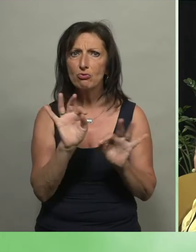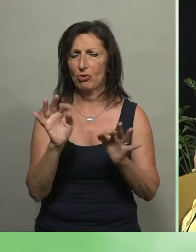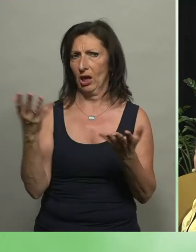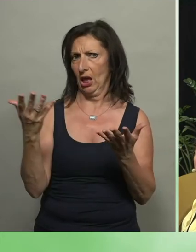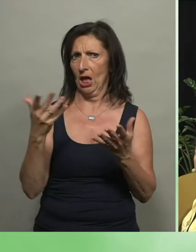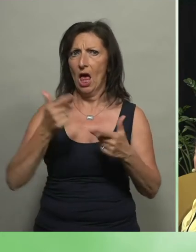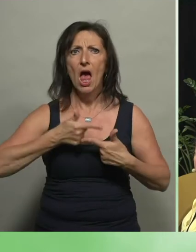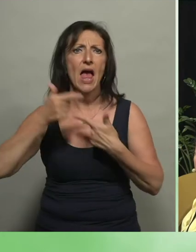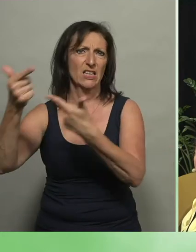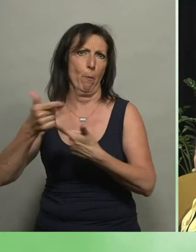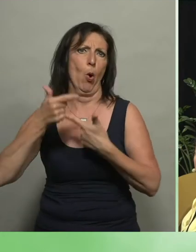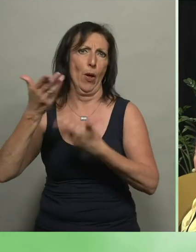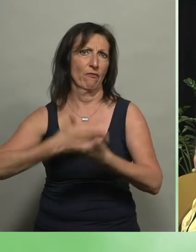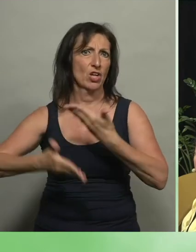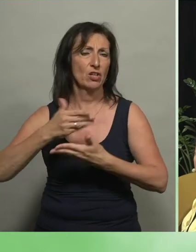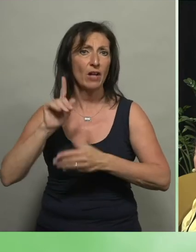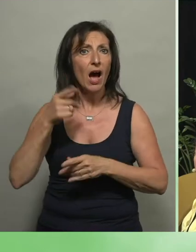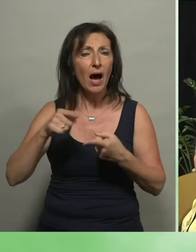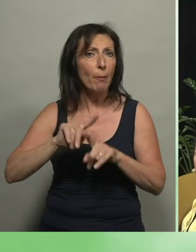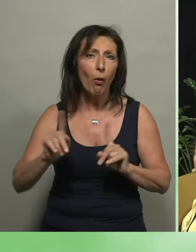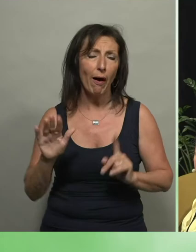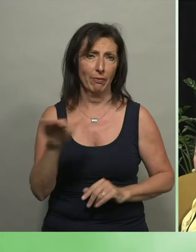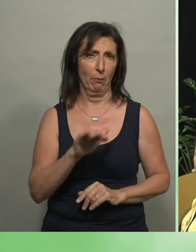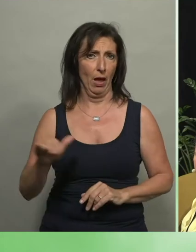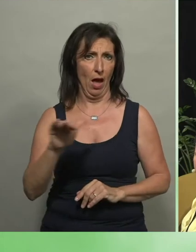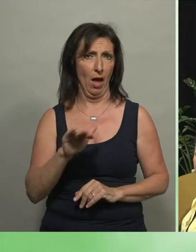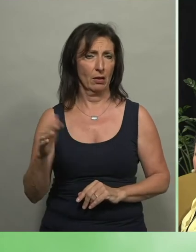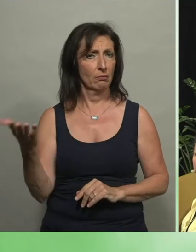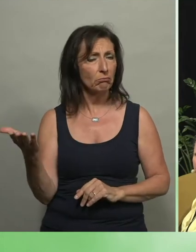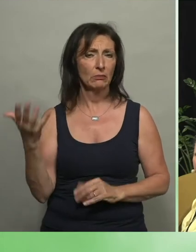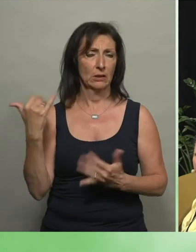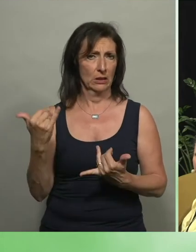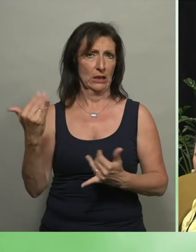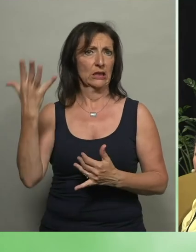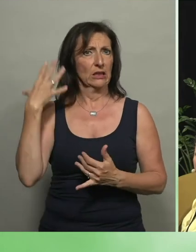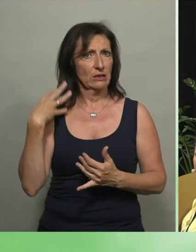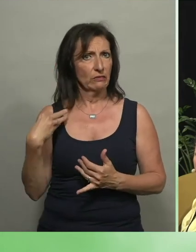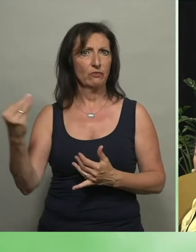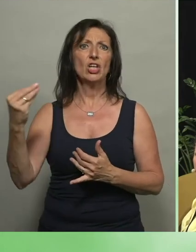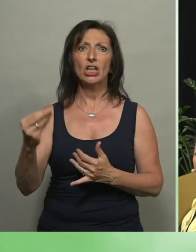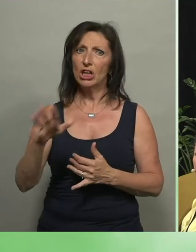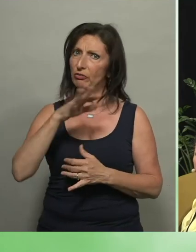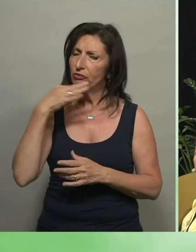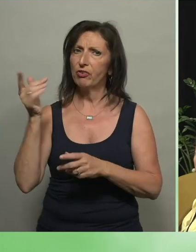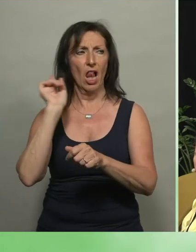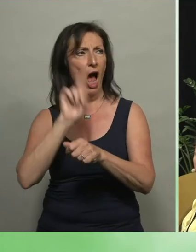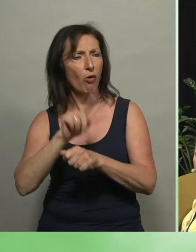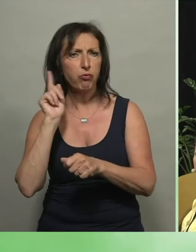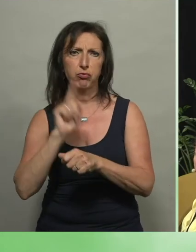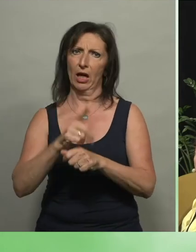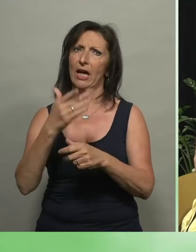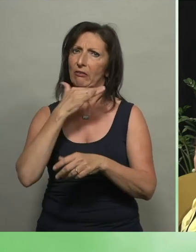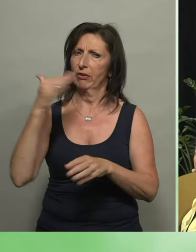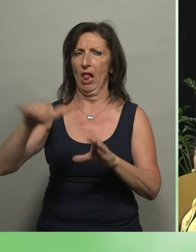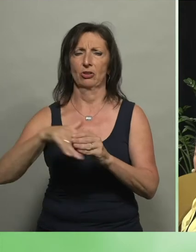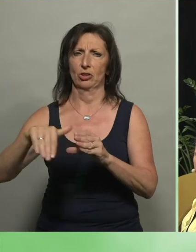der Exportwirtschaft vor allem, betrifft aber auch andere Bereiche, wo es wieder viel Nachfrage und viel Beschäftigung gibt.